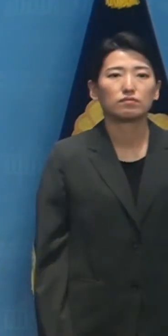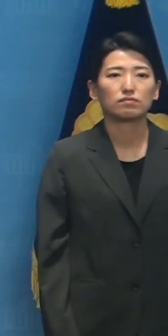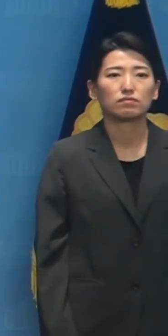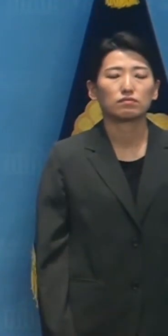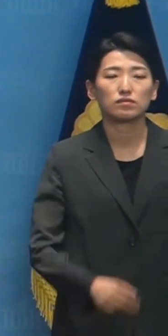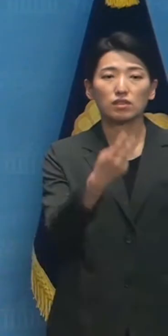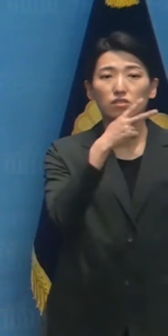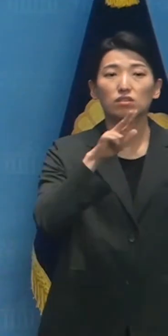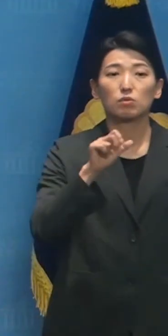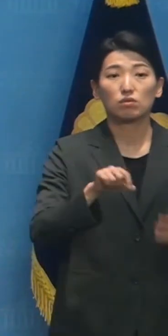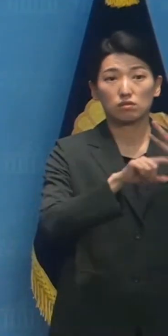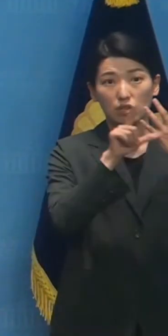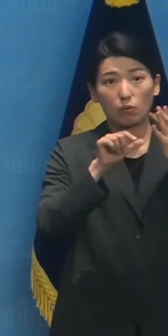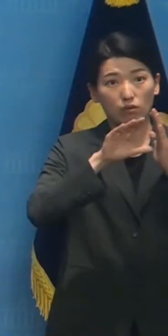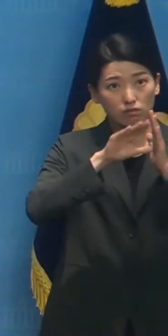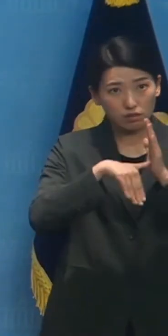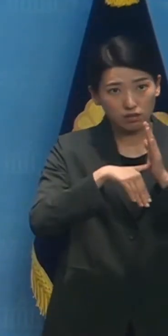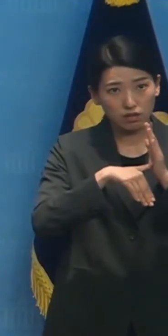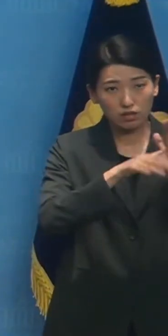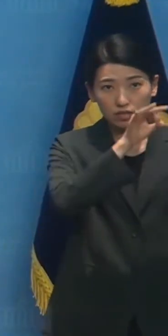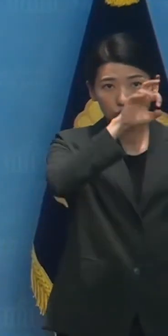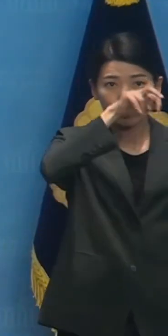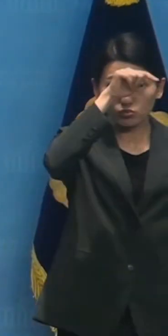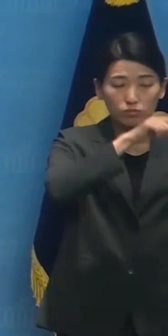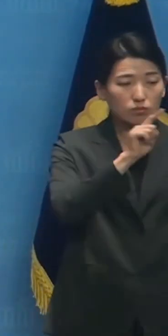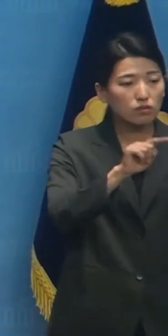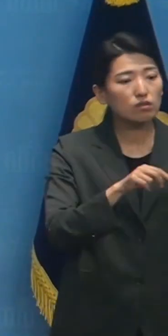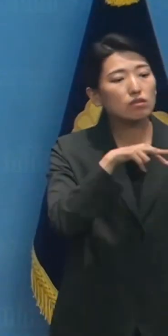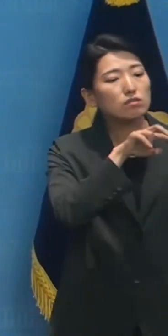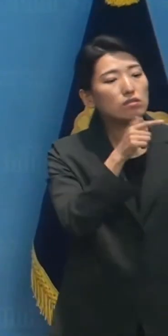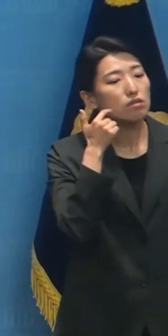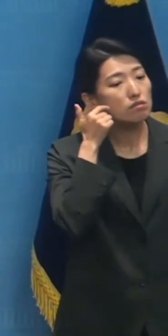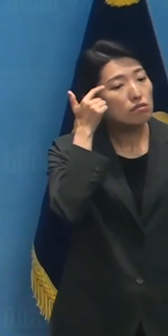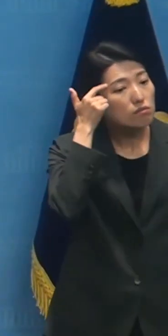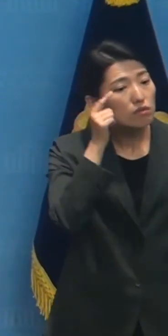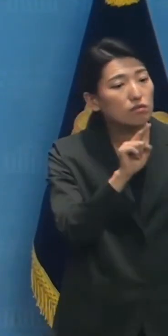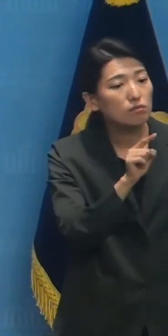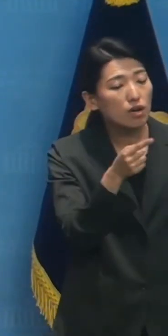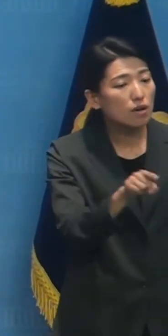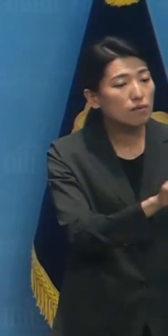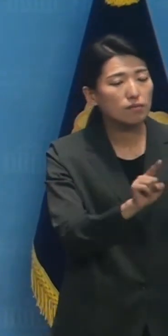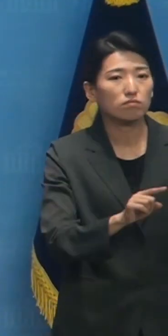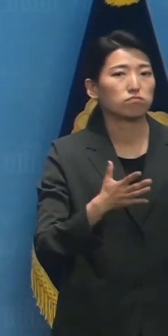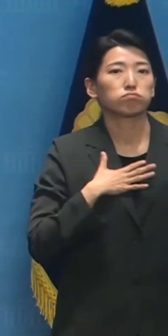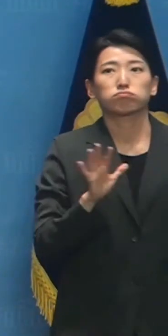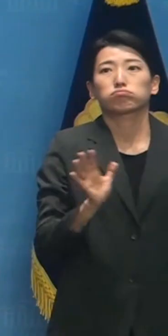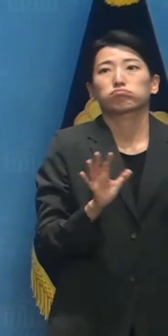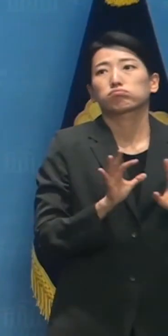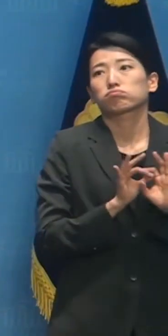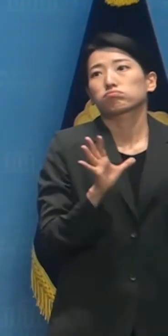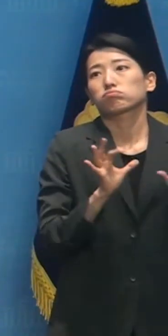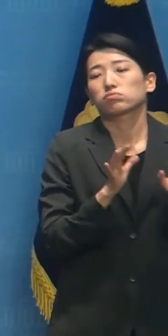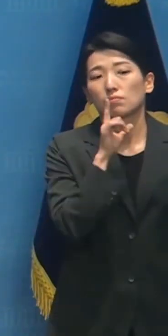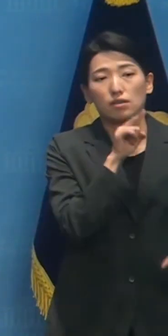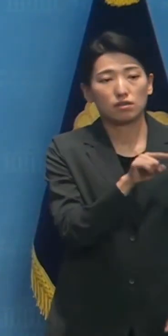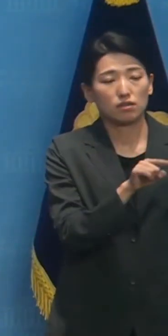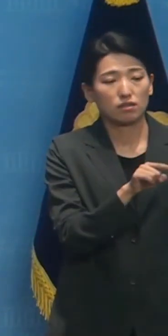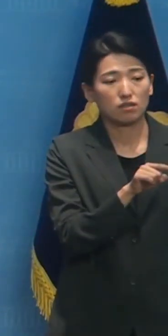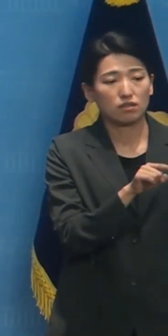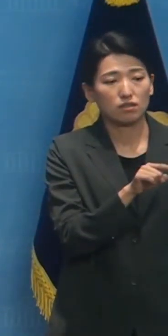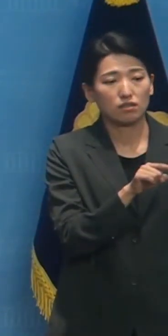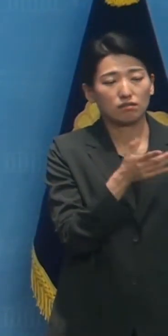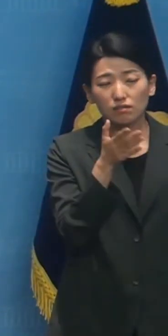4월 관훈 토론회에서는 정광훈과 정치적 관계가 없다고 부인했으나 같은 날 캠프